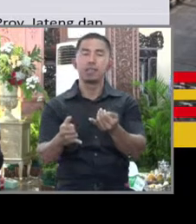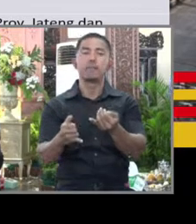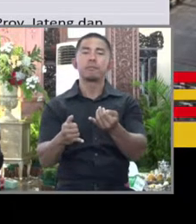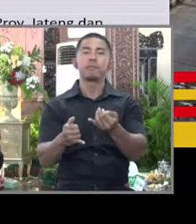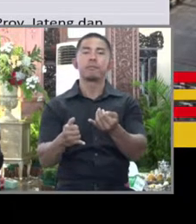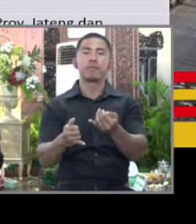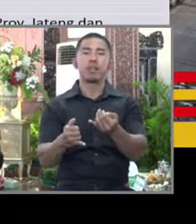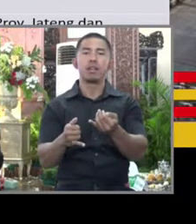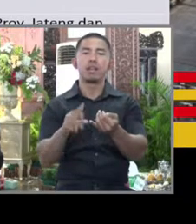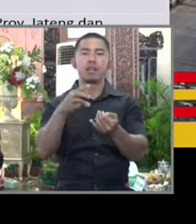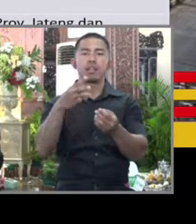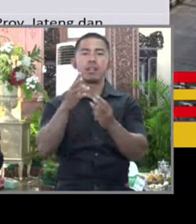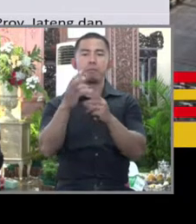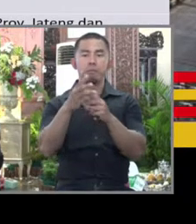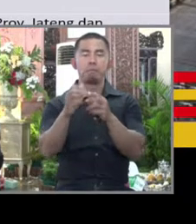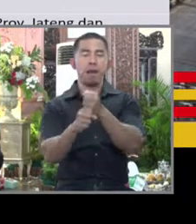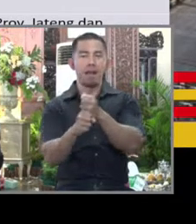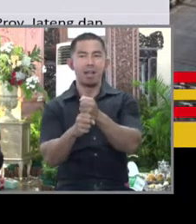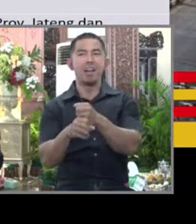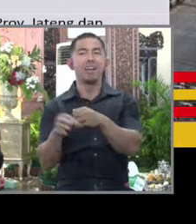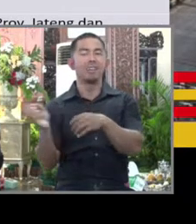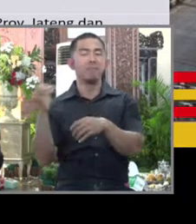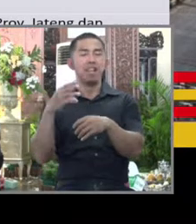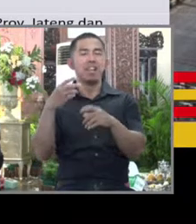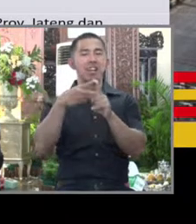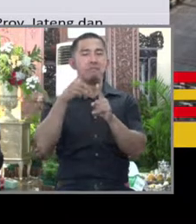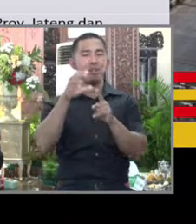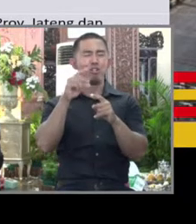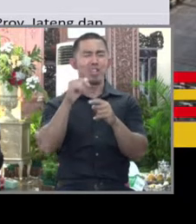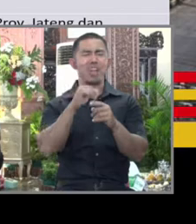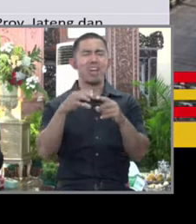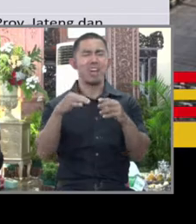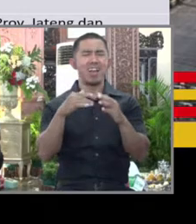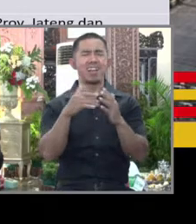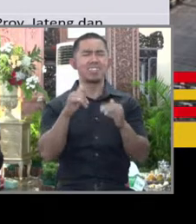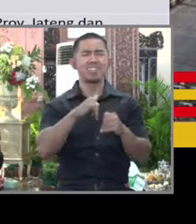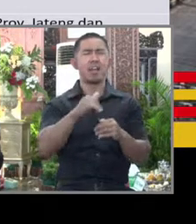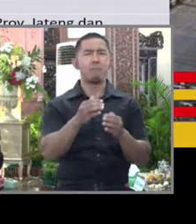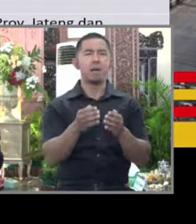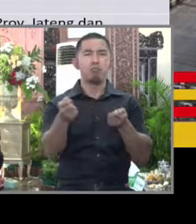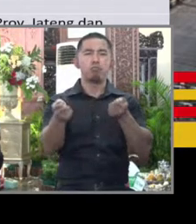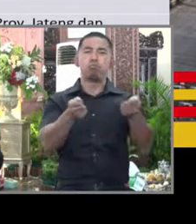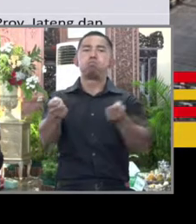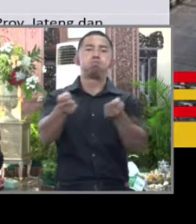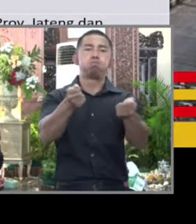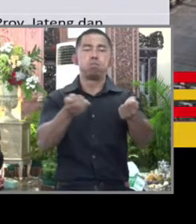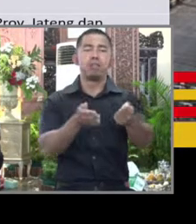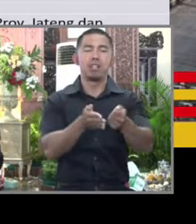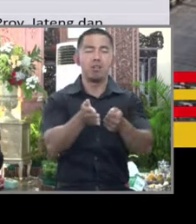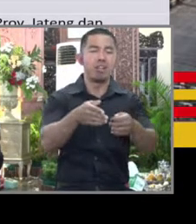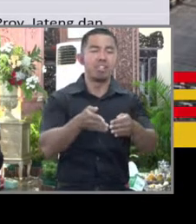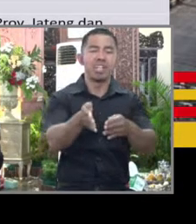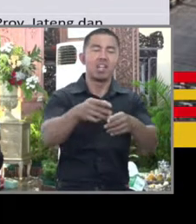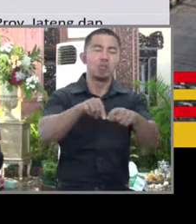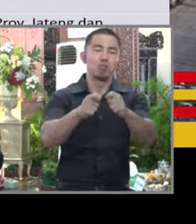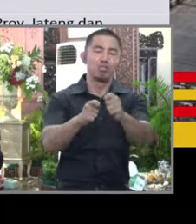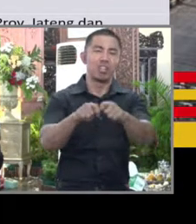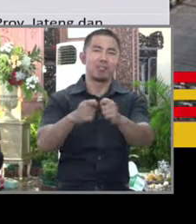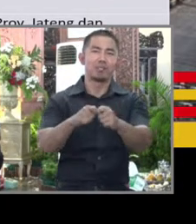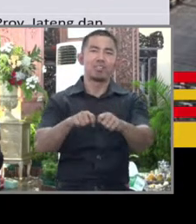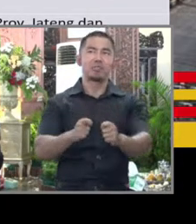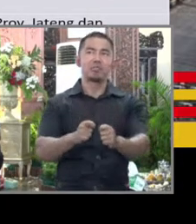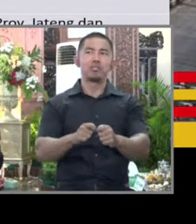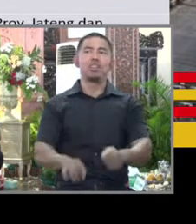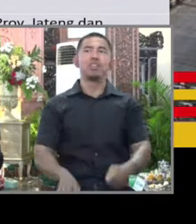blorok itu airnya kita ini sama Pak tronton nya itu lewat ke Pati itu rusa itu gara-gara dari Rembang dari